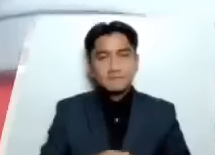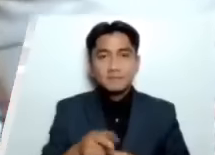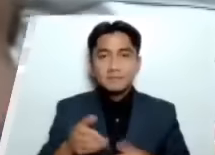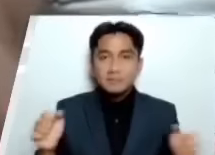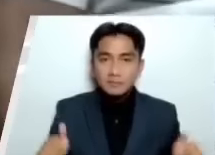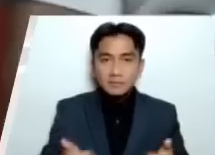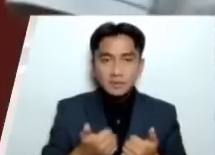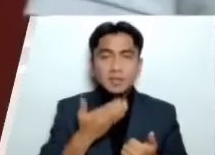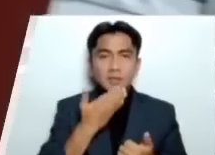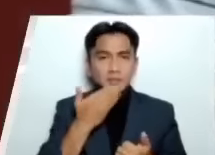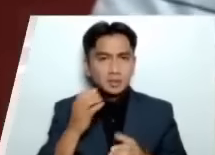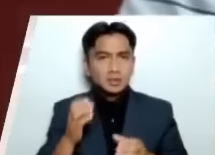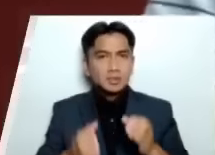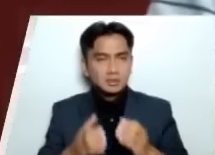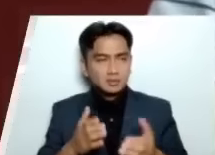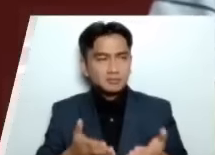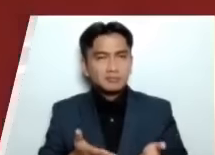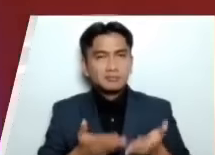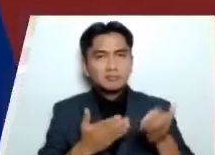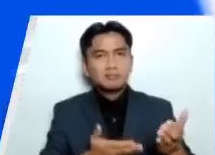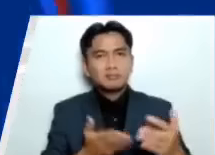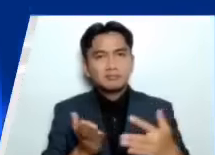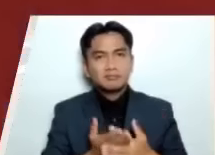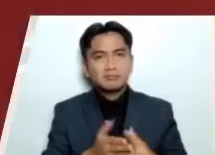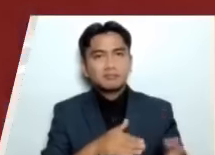lang ang kanyang anak.